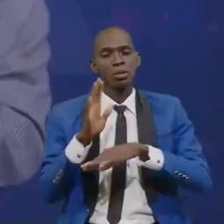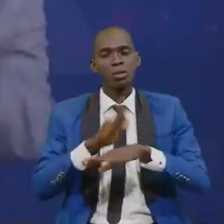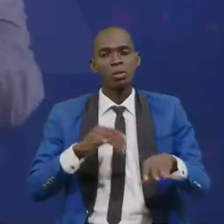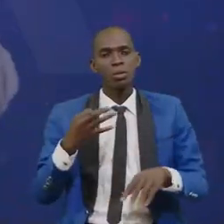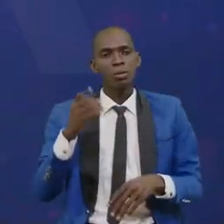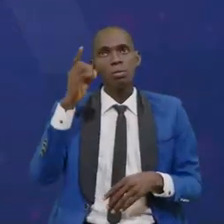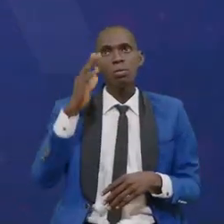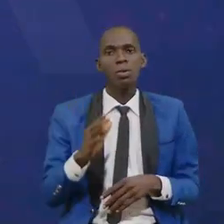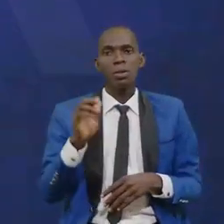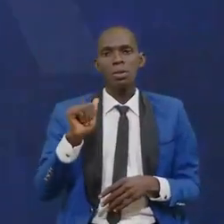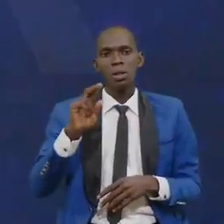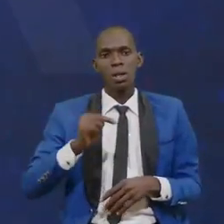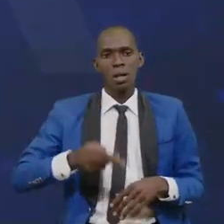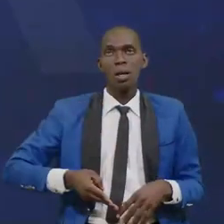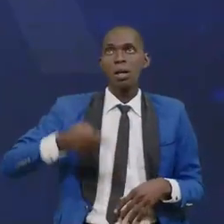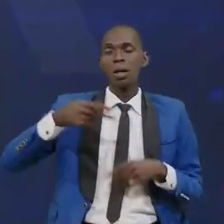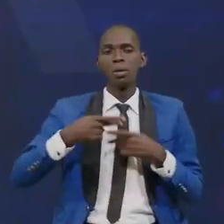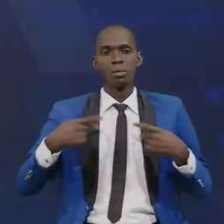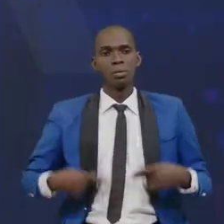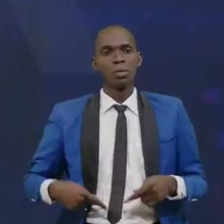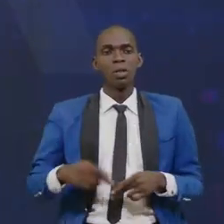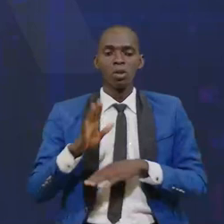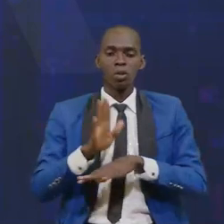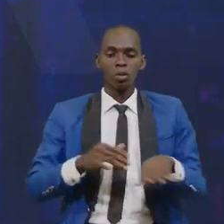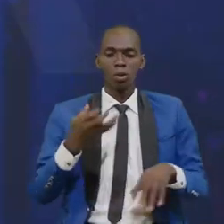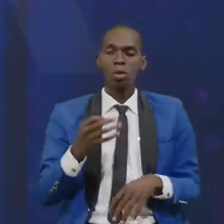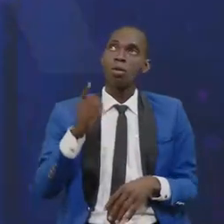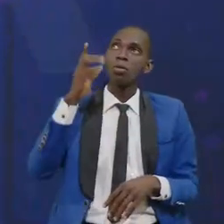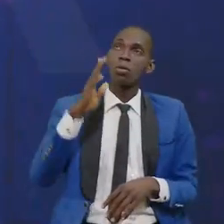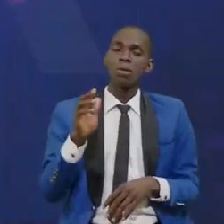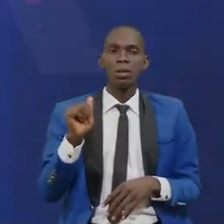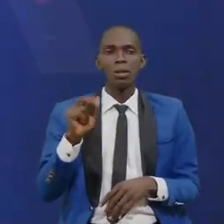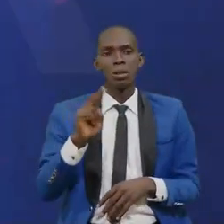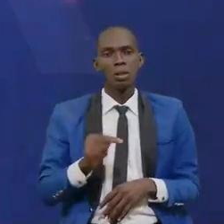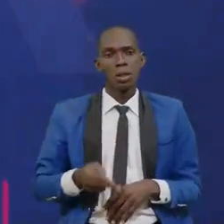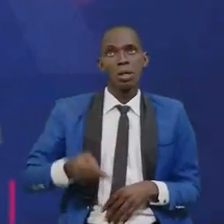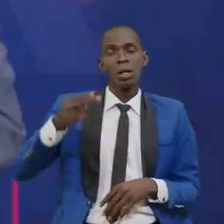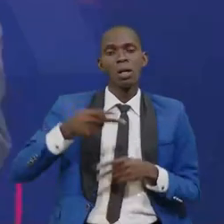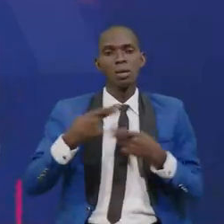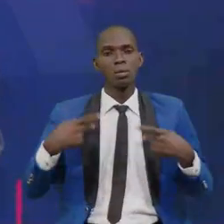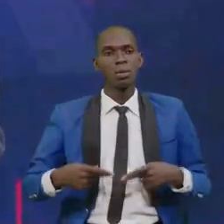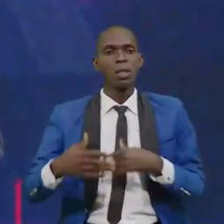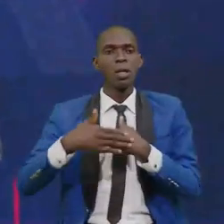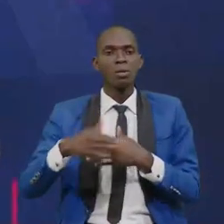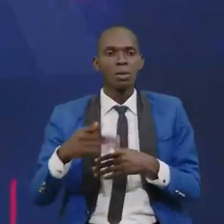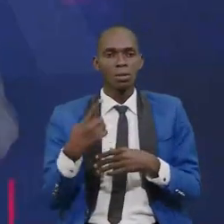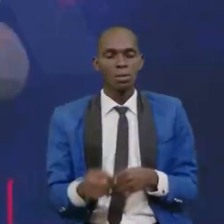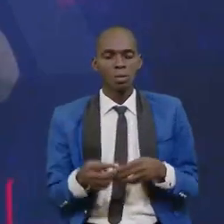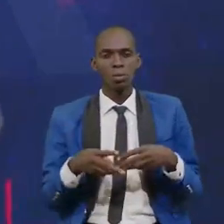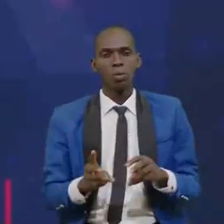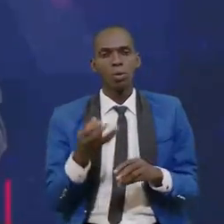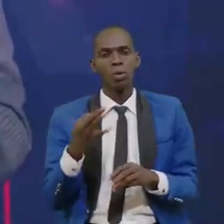déclaré souverain sacrificateur, Dieu l'ayant déclaré souverain sacrificateur selon l'ordre de Melchisédek.